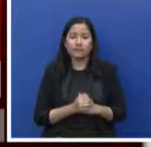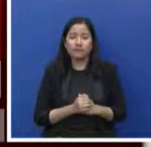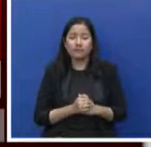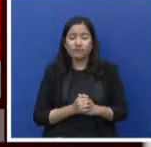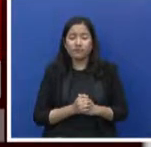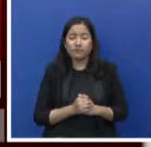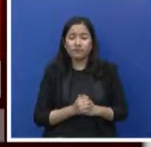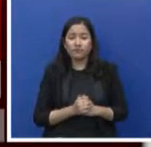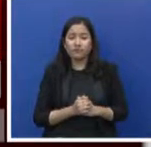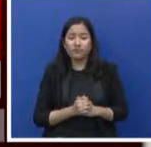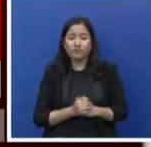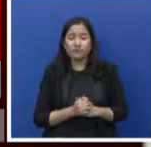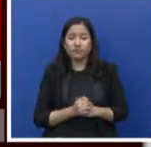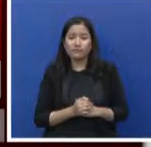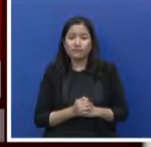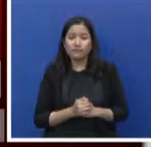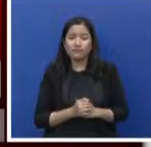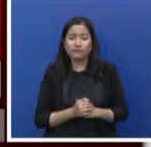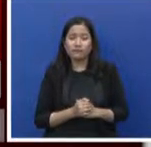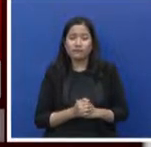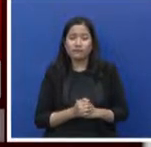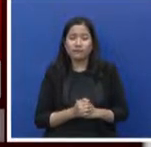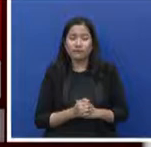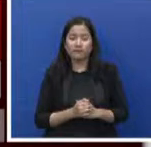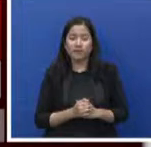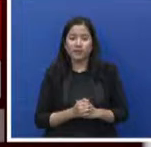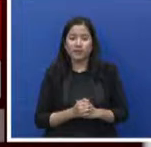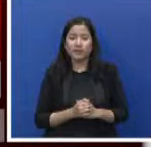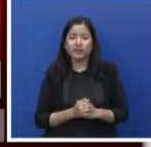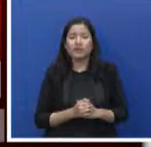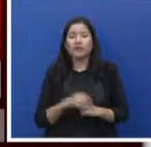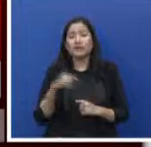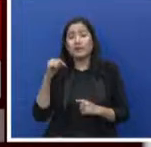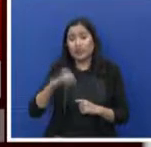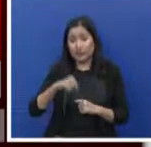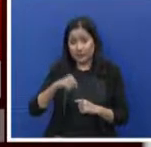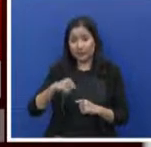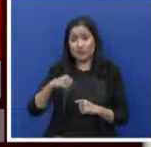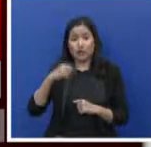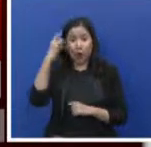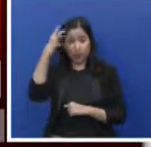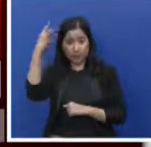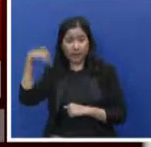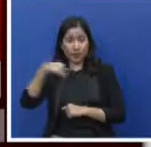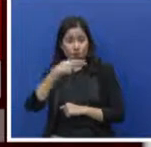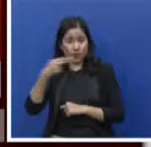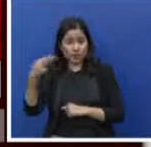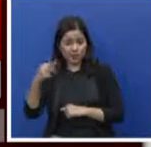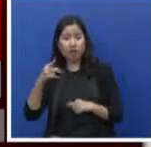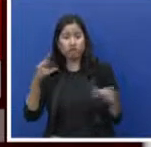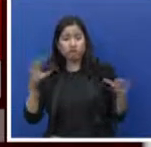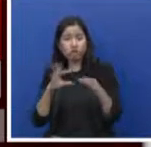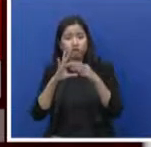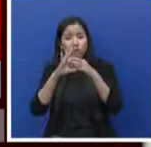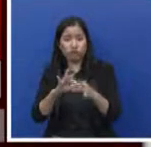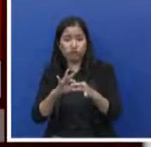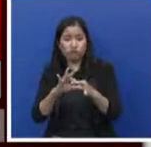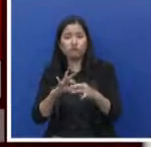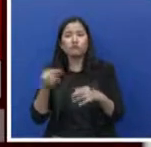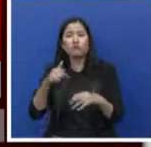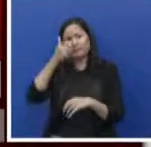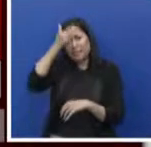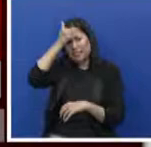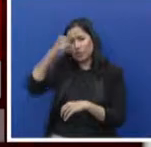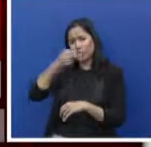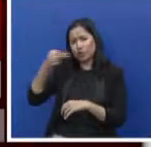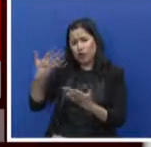setelah sebagai bagian dari ekosistem yang lebih besar yaitu Indonesia, tentunya kami bekerja sama dan kita kan prinsip Indonesia